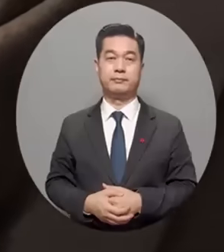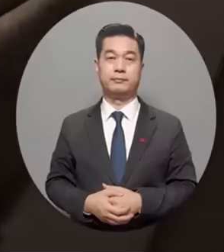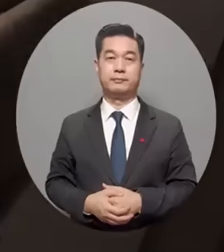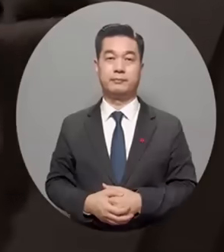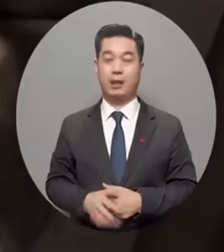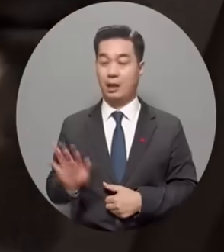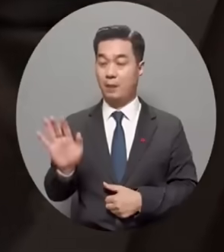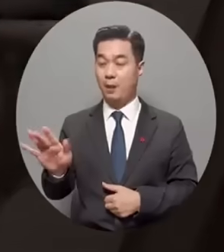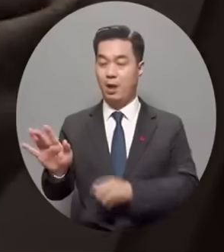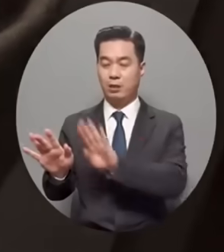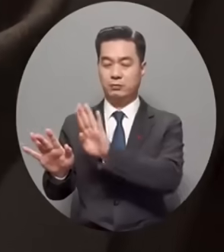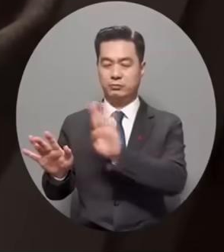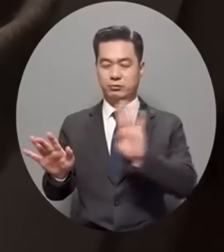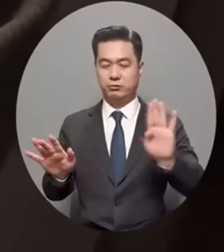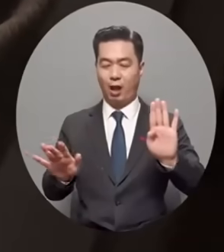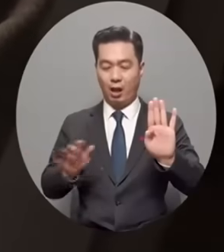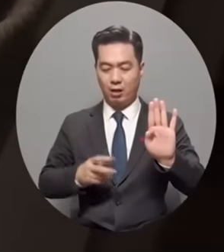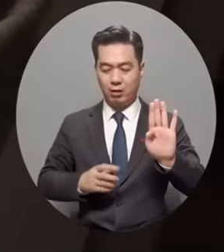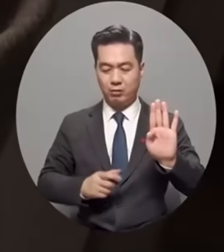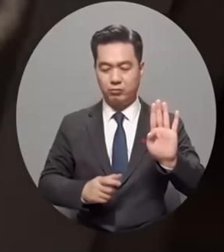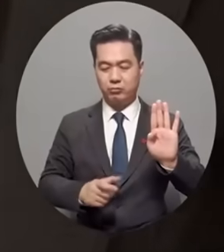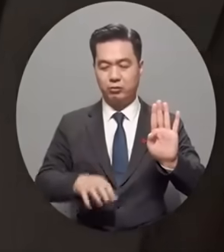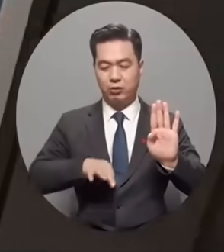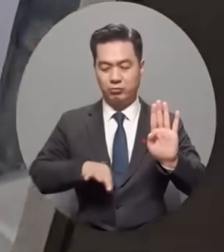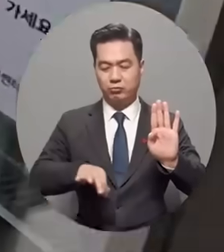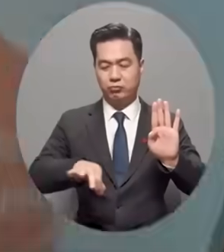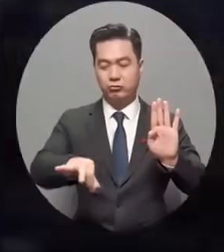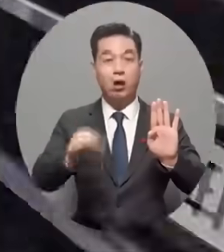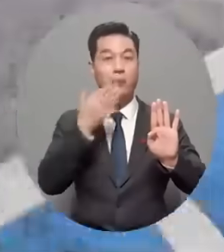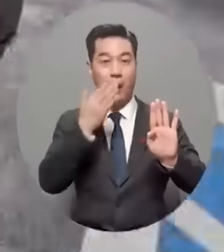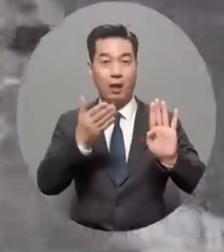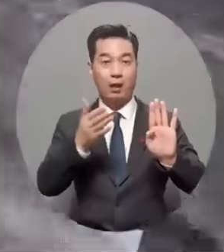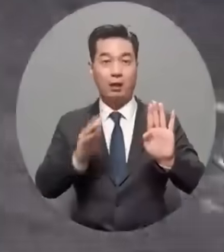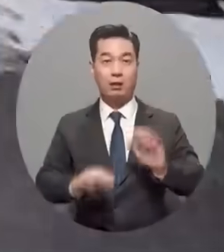버튼 한 번만 누르면 편안하게 통과할 수 있는 문이지만